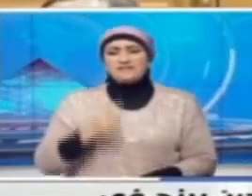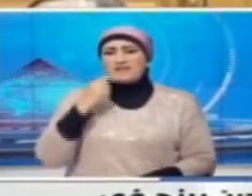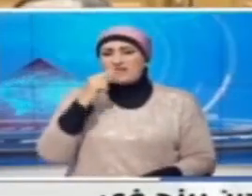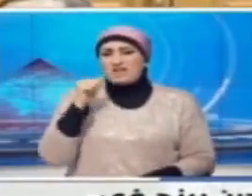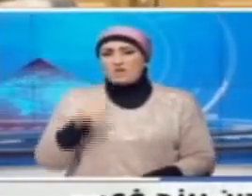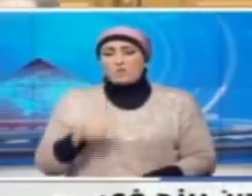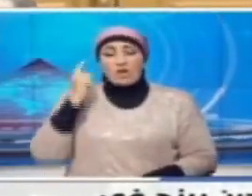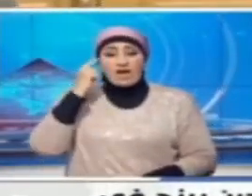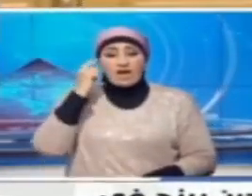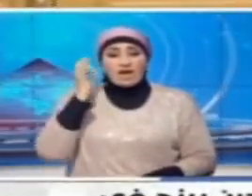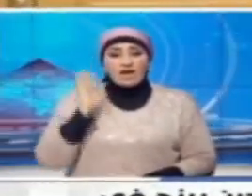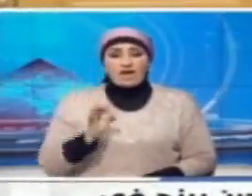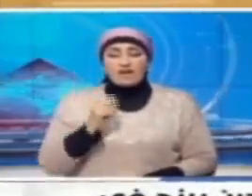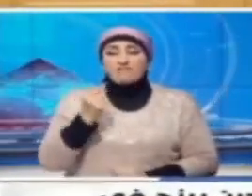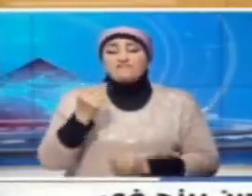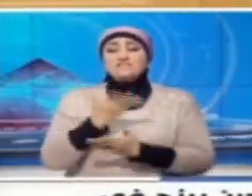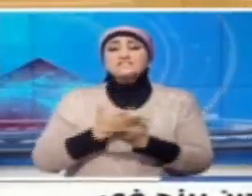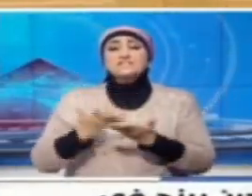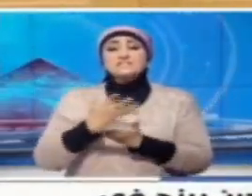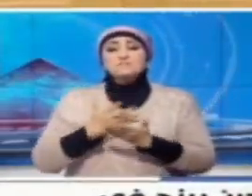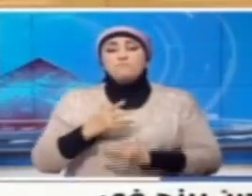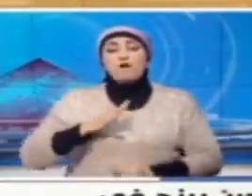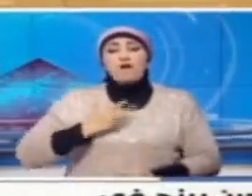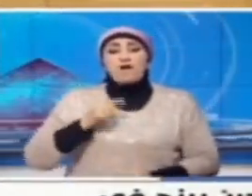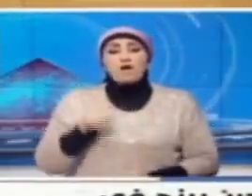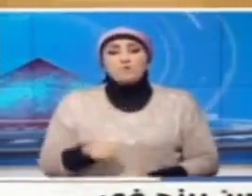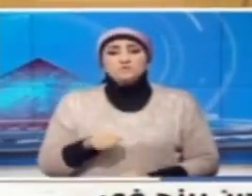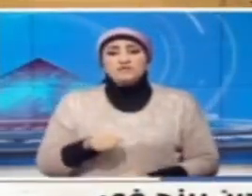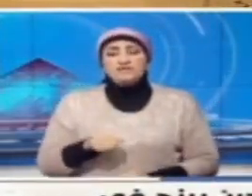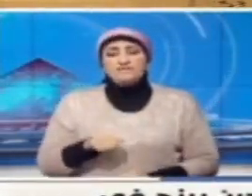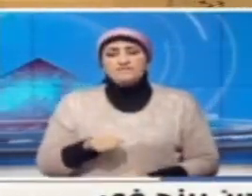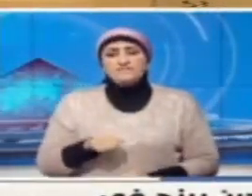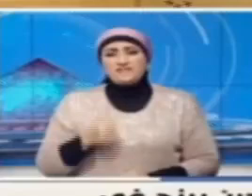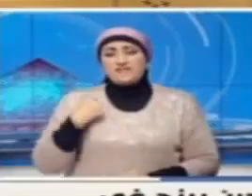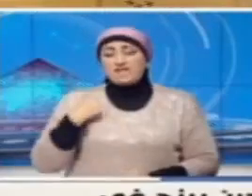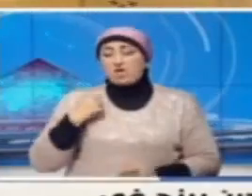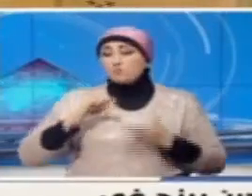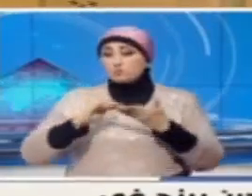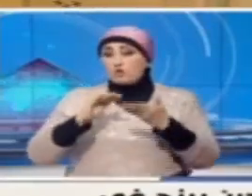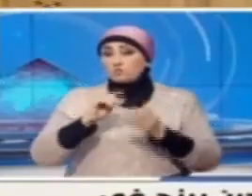يعلم أن هناك استثمارات تريد حقيقة الصين غاز القارة الإفريقية،